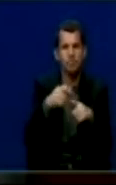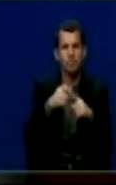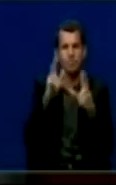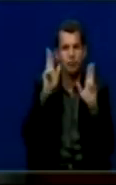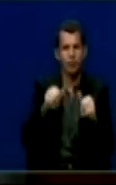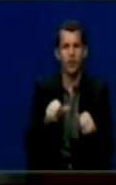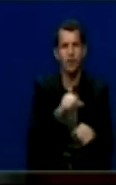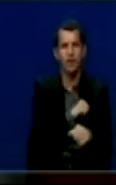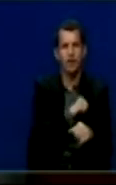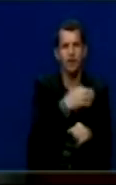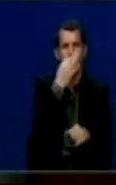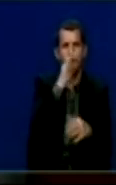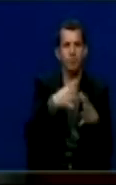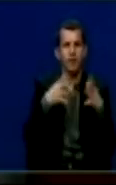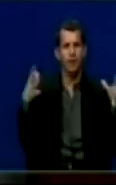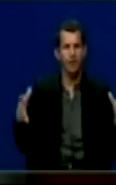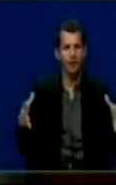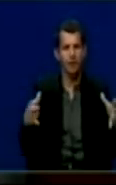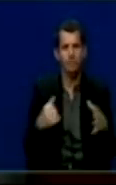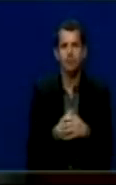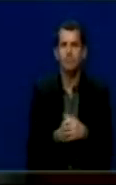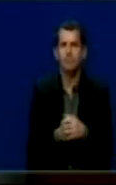këtij interesi madhor kombëtar.